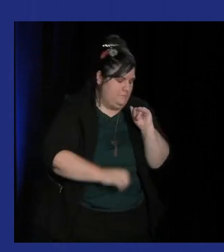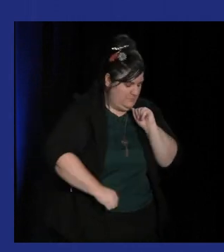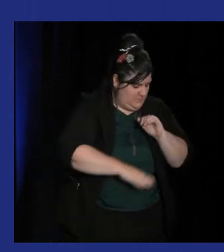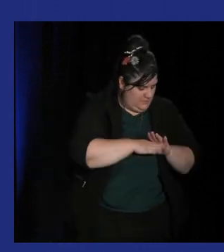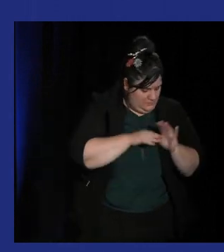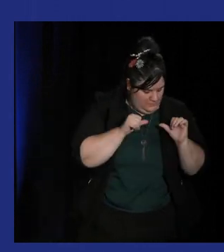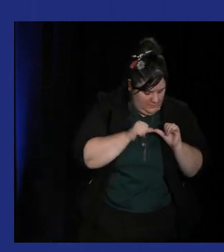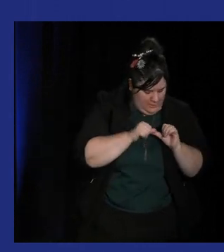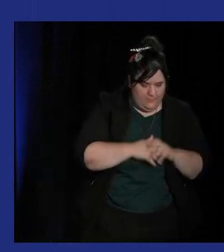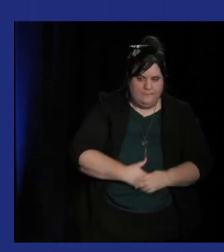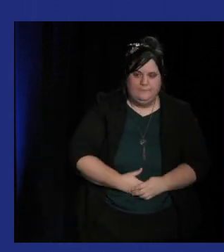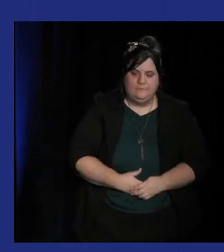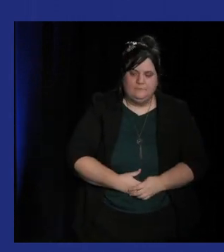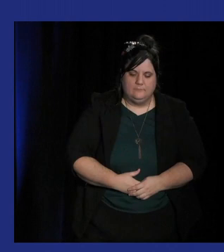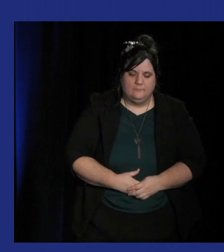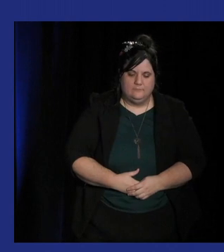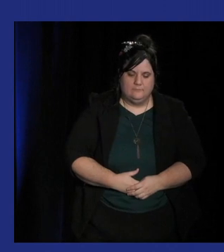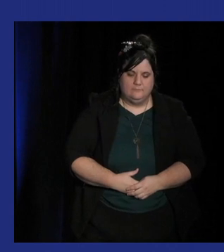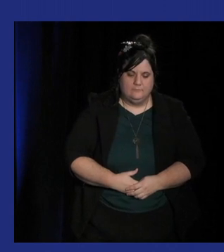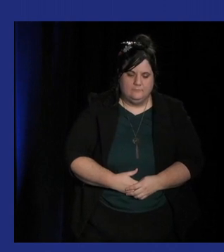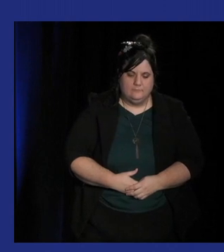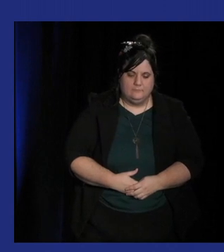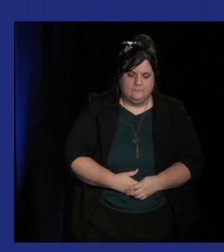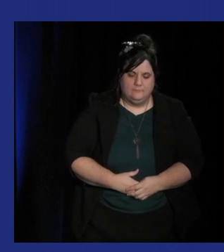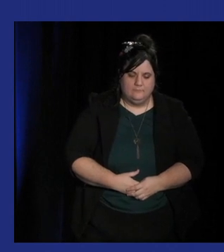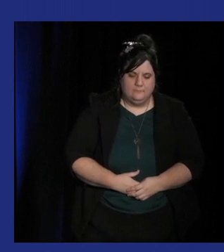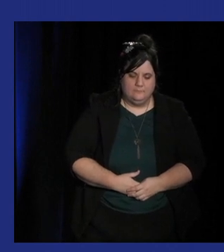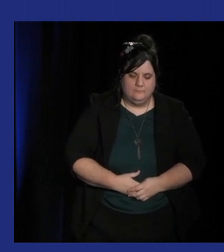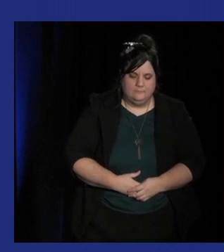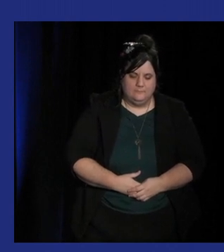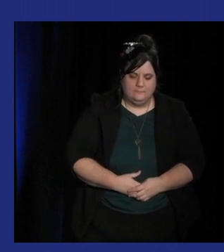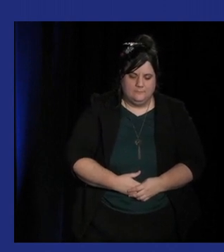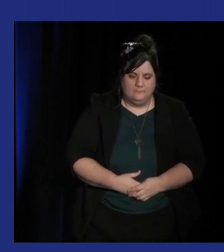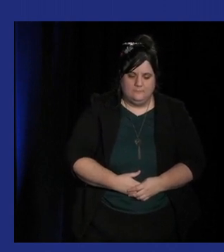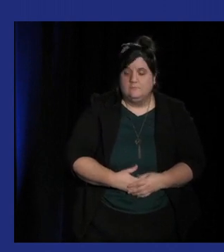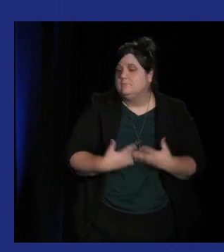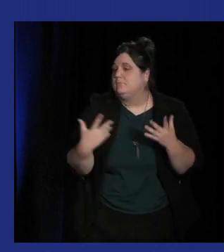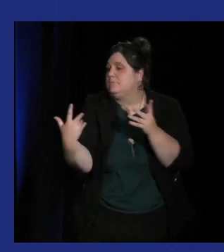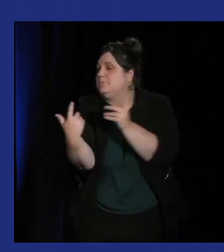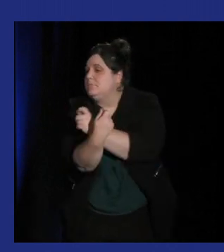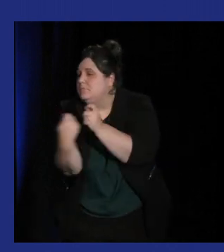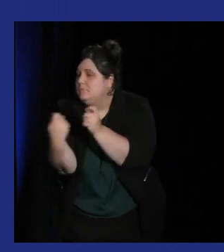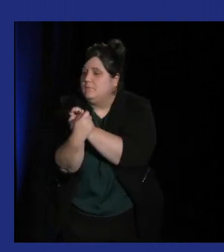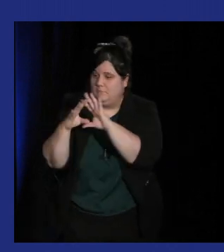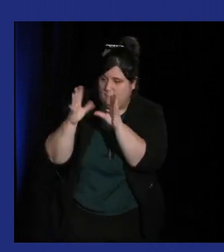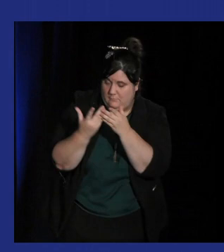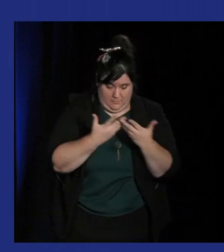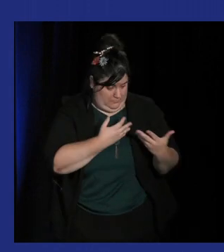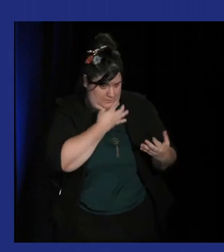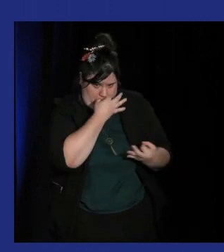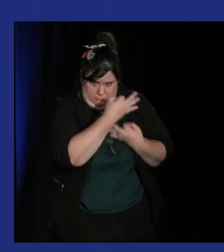juste suivre en fait l'écriture de des écrivains et narratif